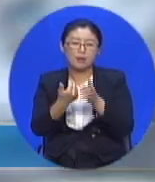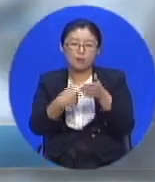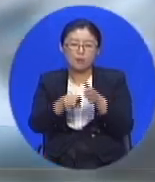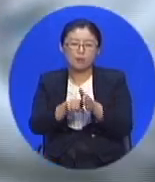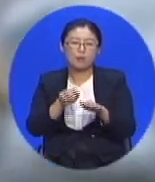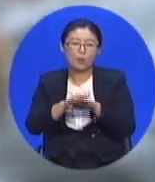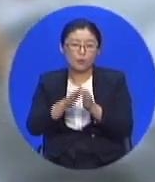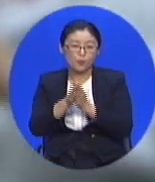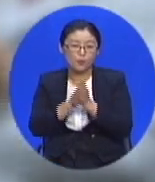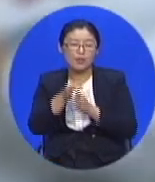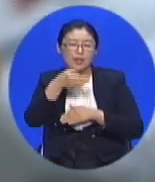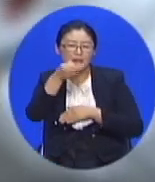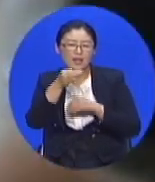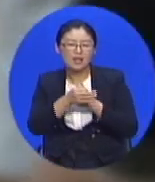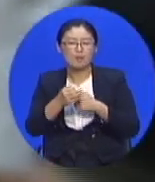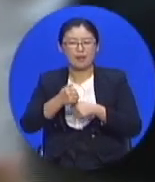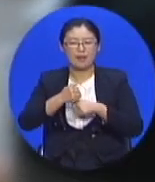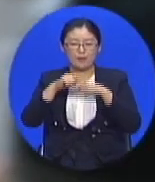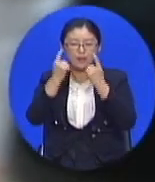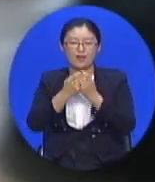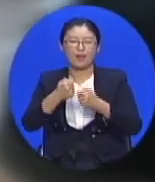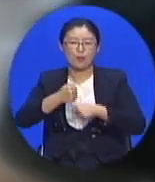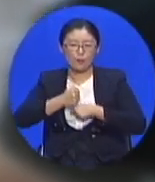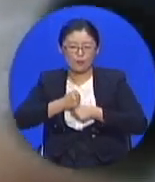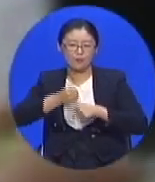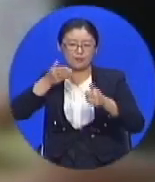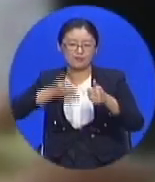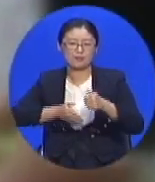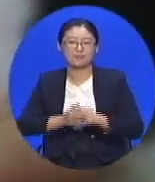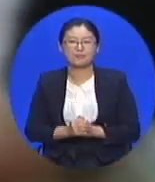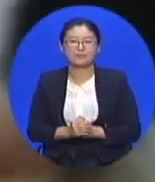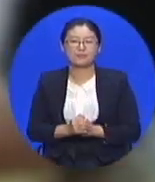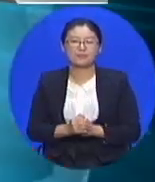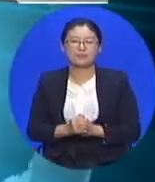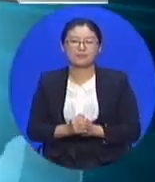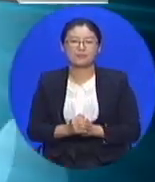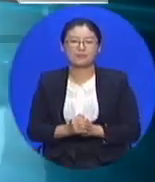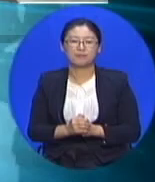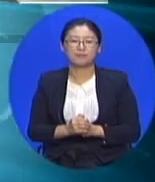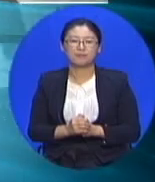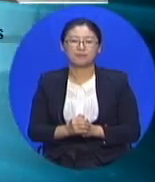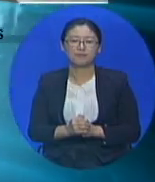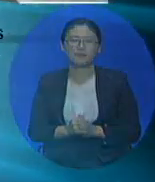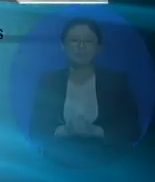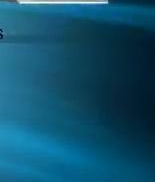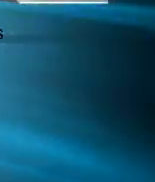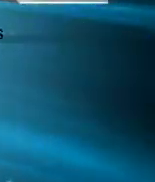씻기와 기침 에티켓 등 개인 위생 준수를 당부했습니다.